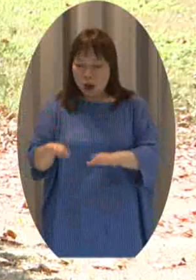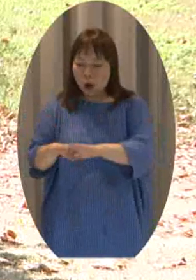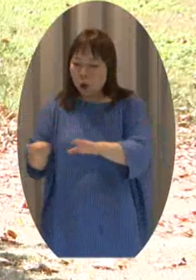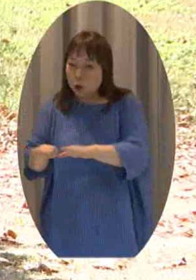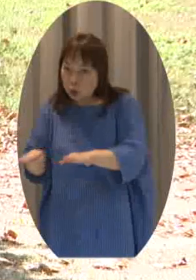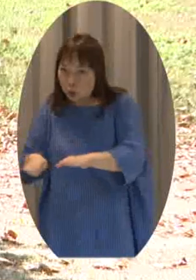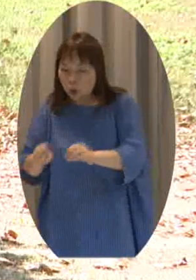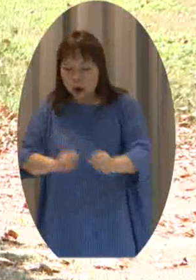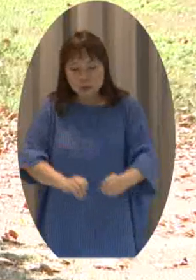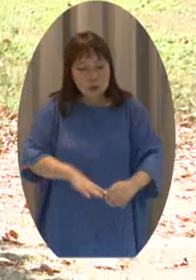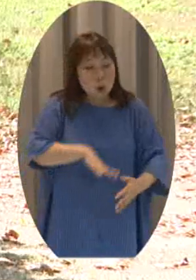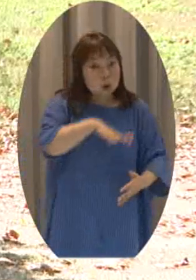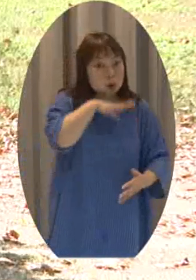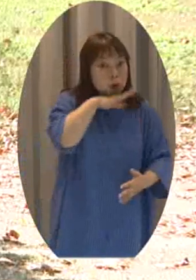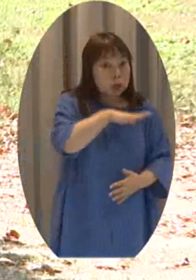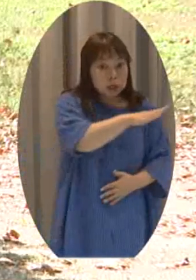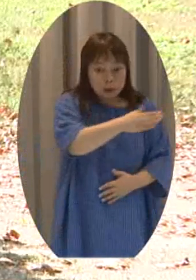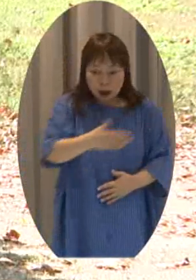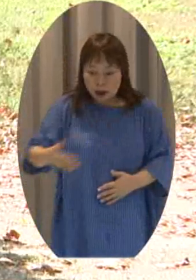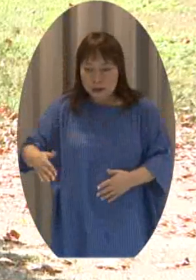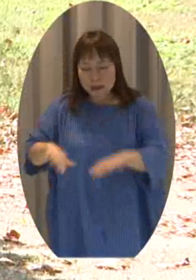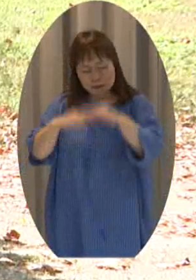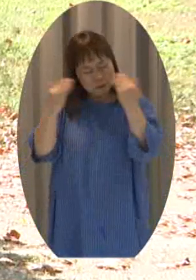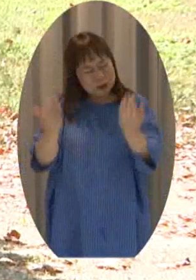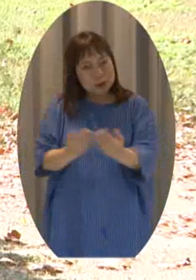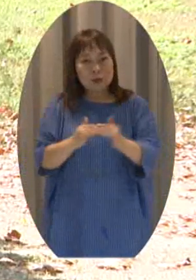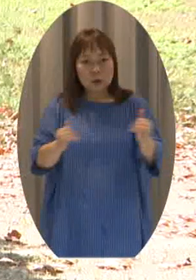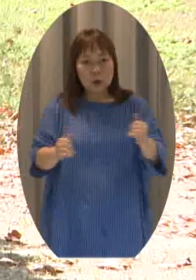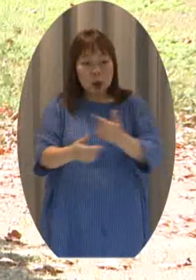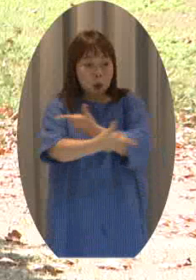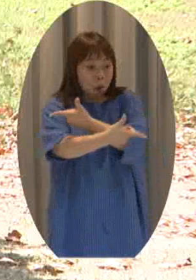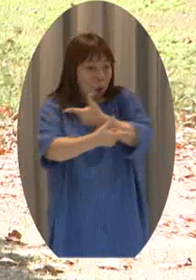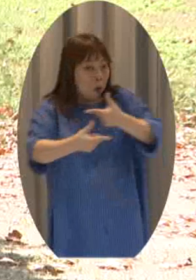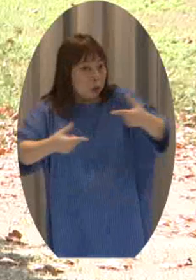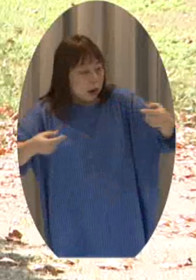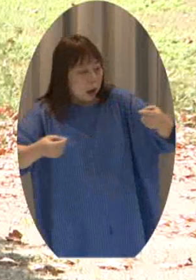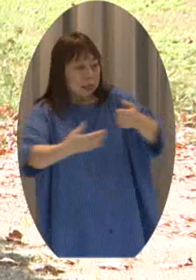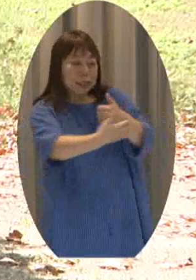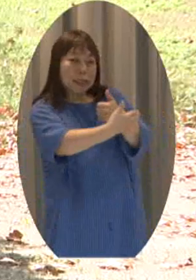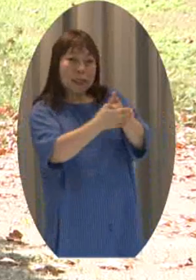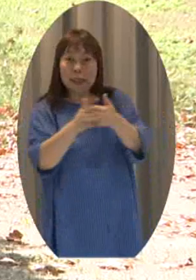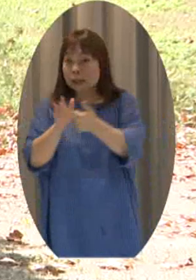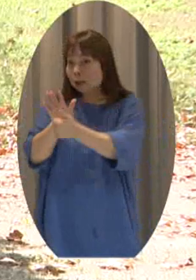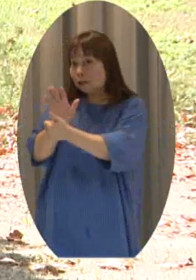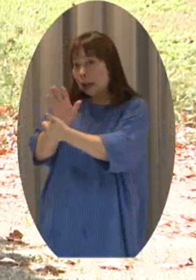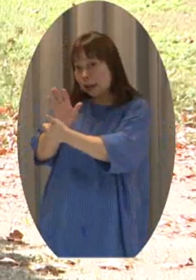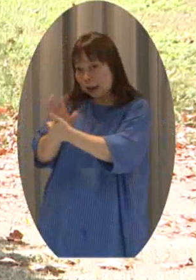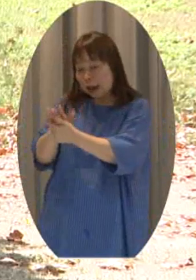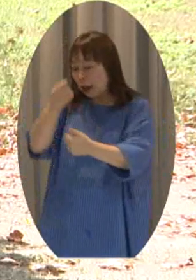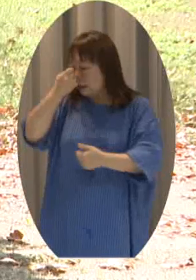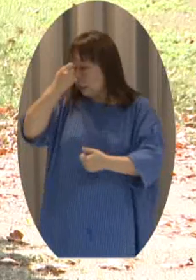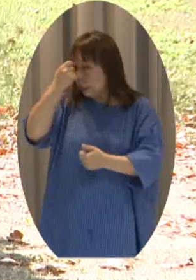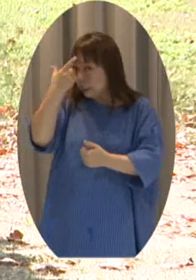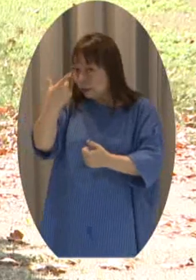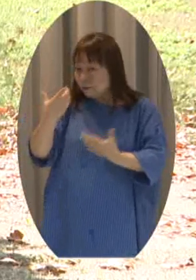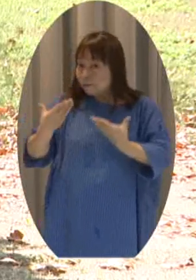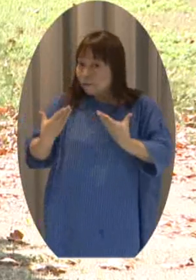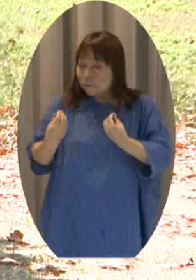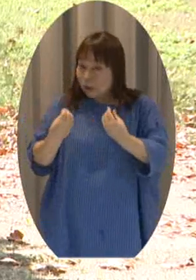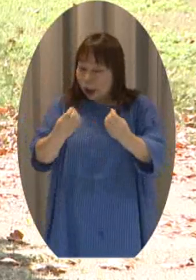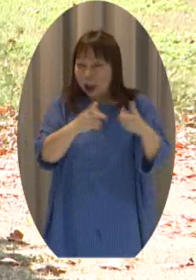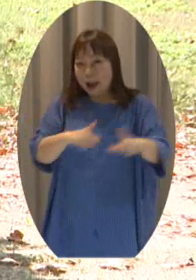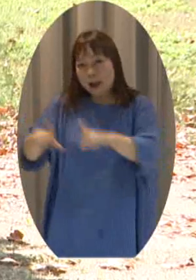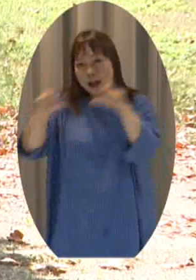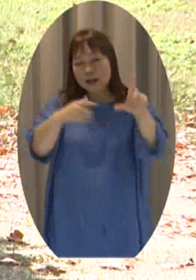どもからお年寄りまで、すべての人がお互いに助け合いながら生きがいを持って暮らせる